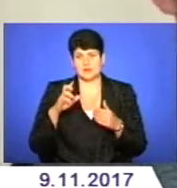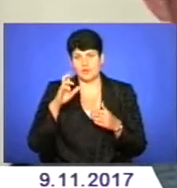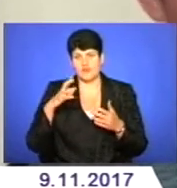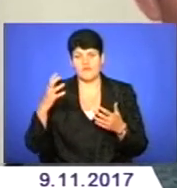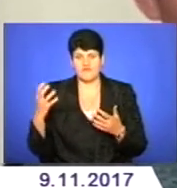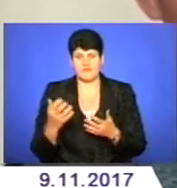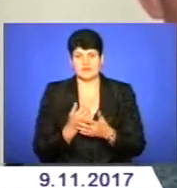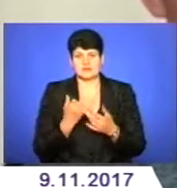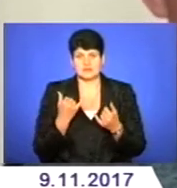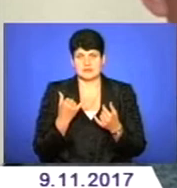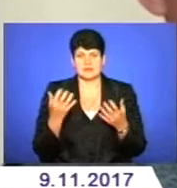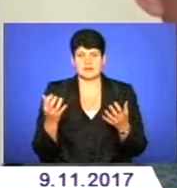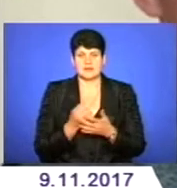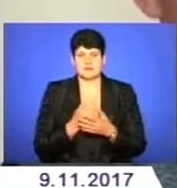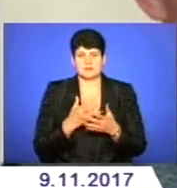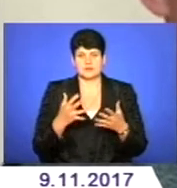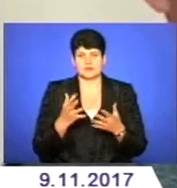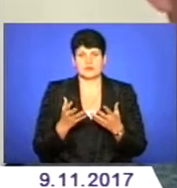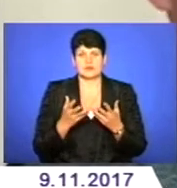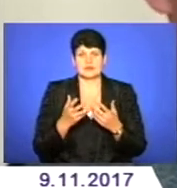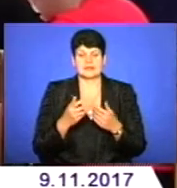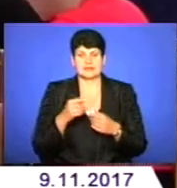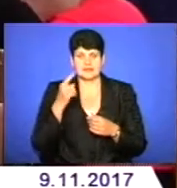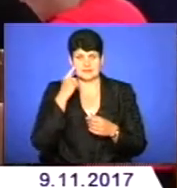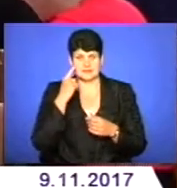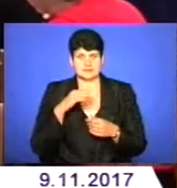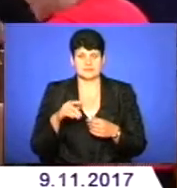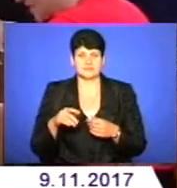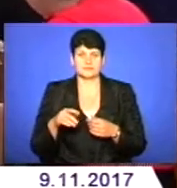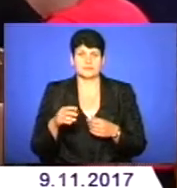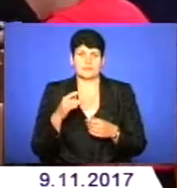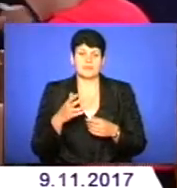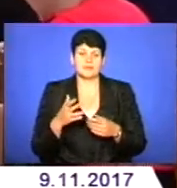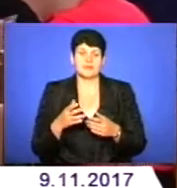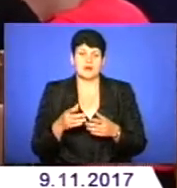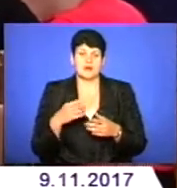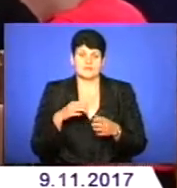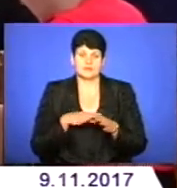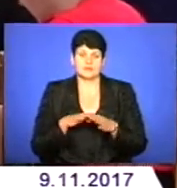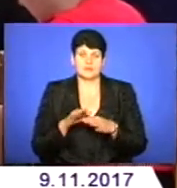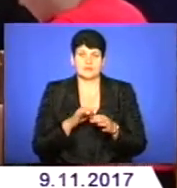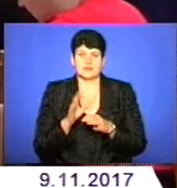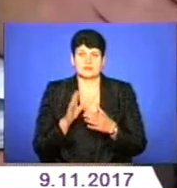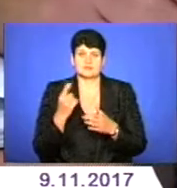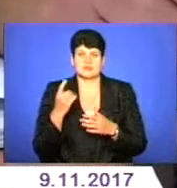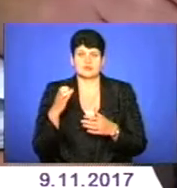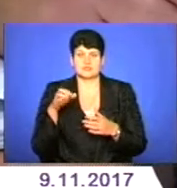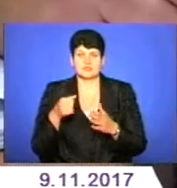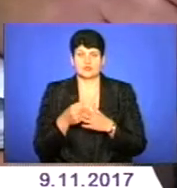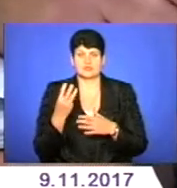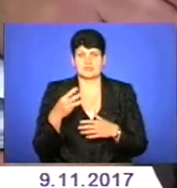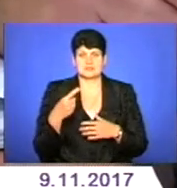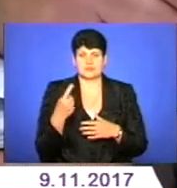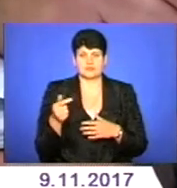зараз, набрали більшу кількість голосів. Дійсно, самі дітки ходили, агітували. Реалізація проєктів триватиме із 1 січня до 31